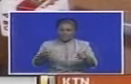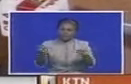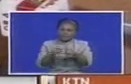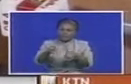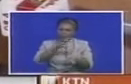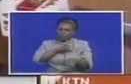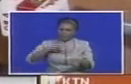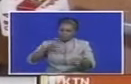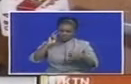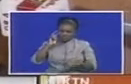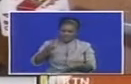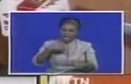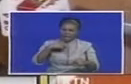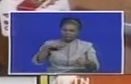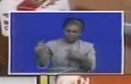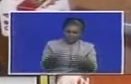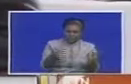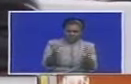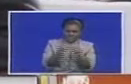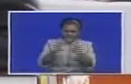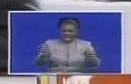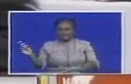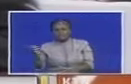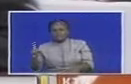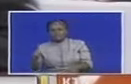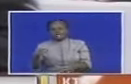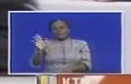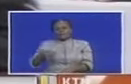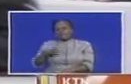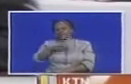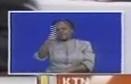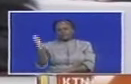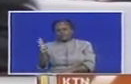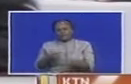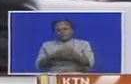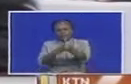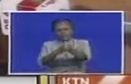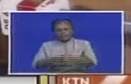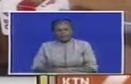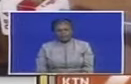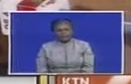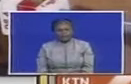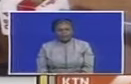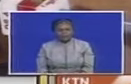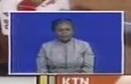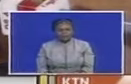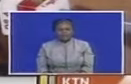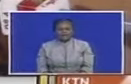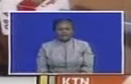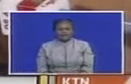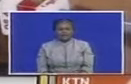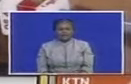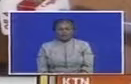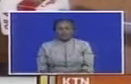kwamba inaendelea kuzozana na wizara ya ardhi inaongozwa na waziri Bichari Tingilu. They tell you we bought this land, but it's a